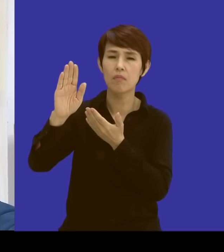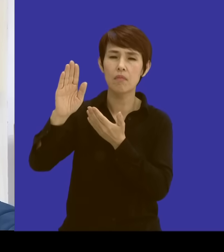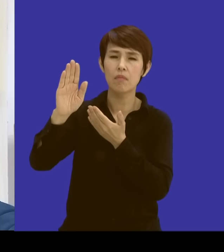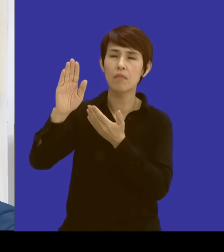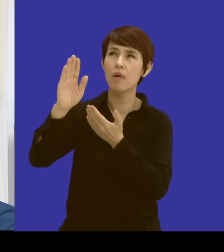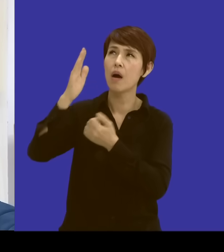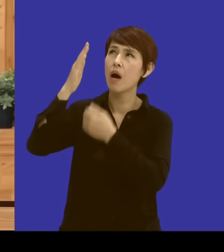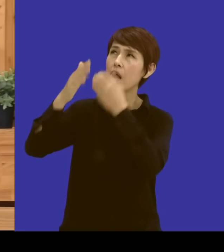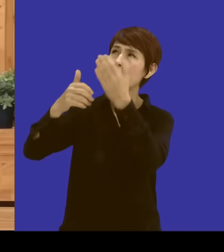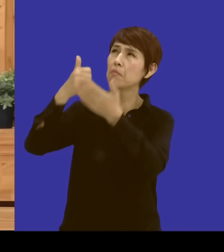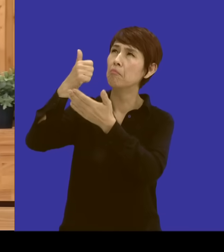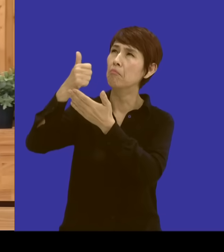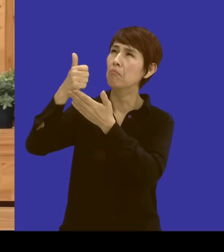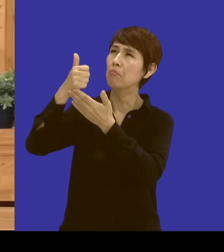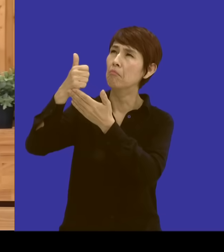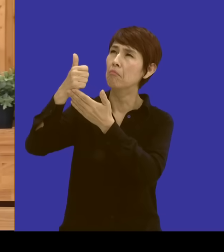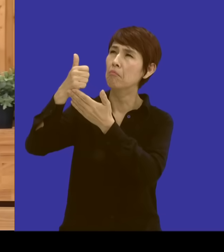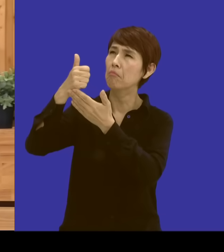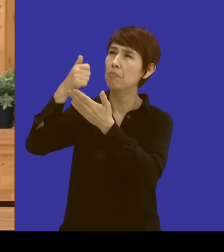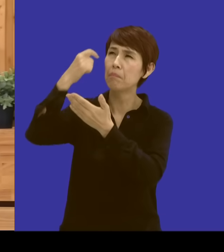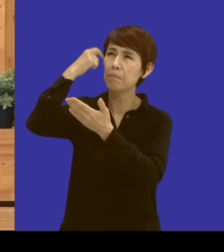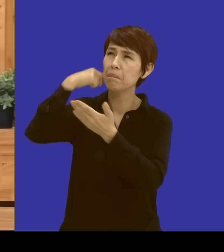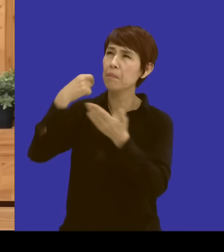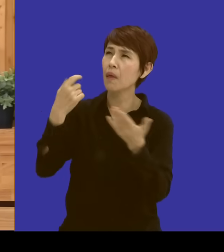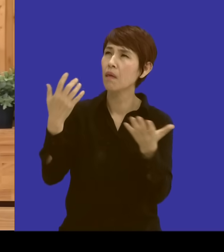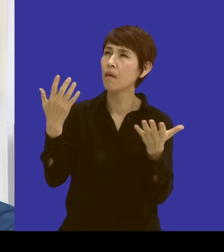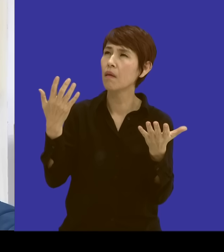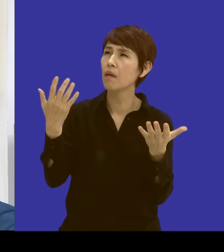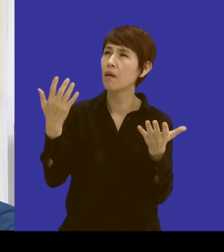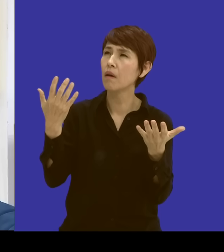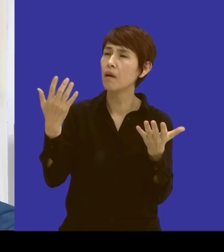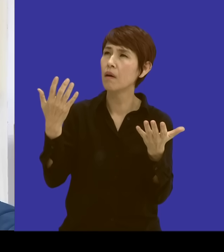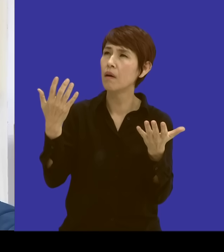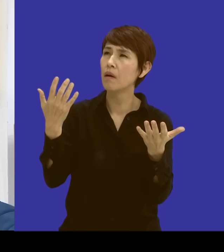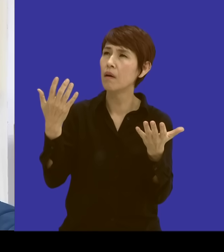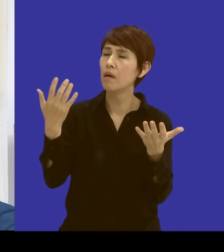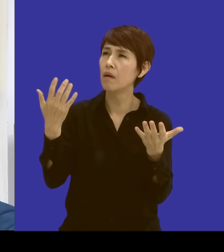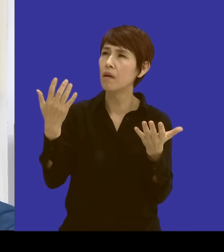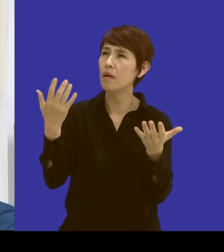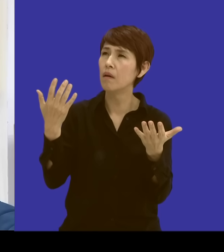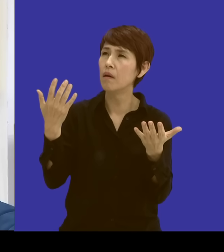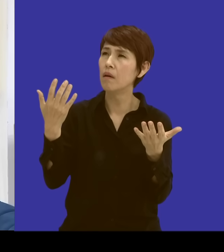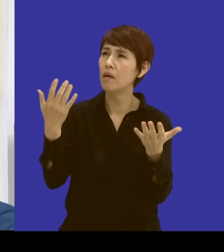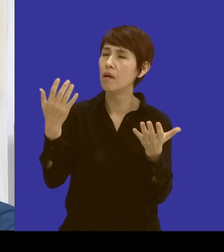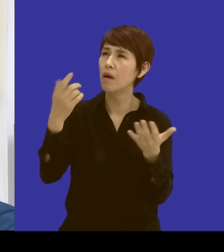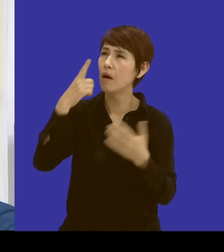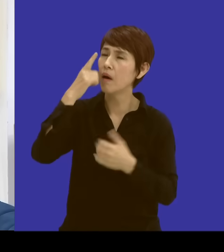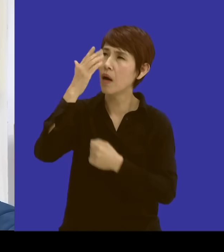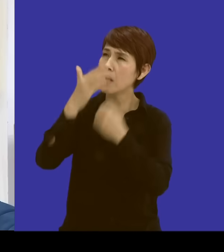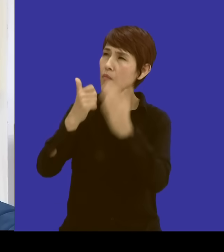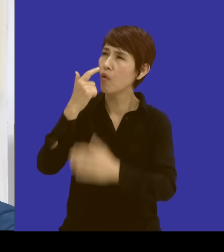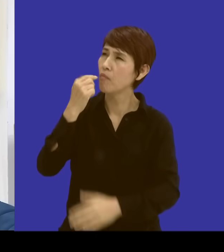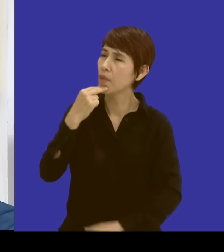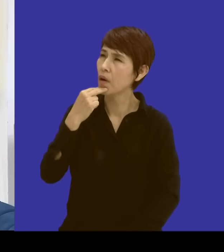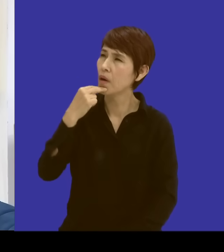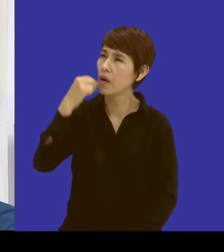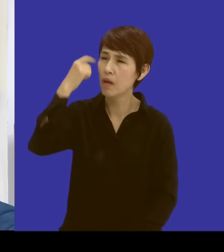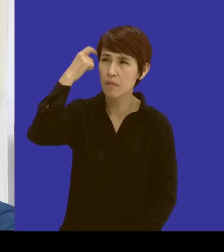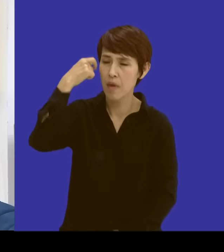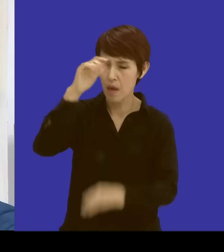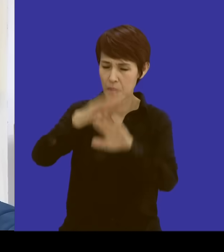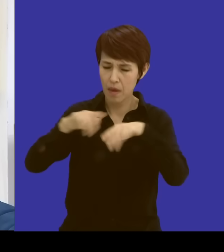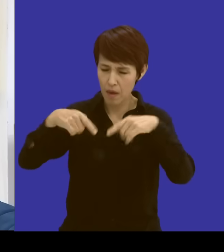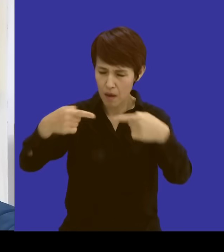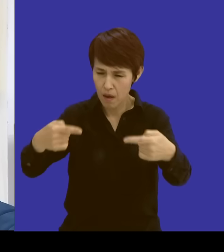점점 하나님이 안 보이고 내가 그렇게 가까이 느껴지셨던 하나님이 안 계신 것 같고 예배의 자리에 가면